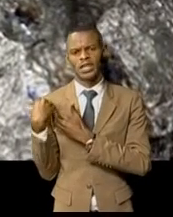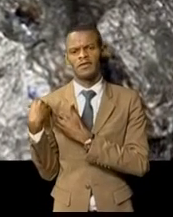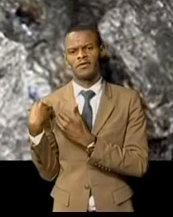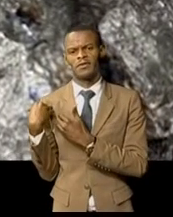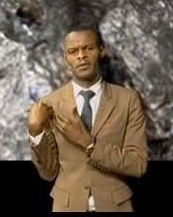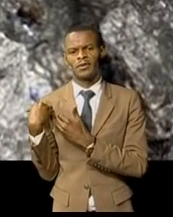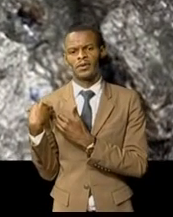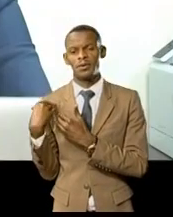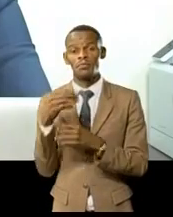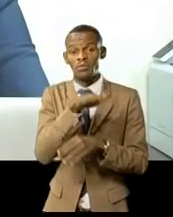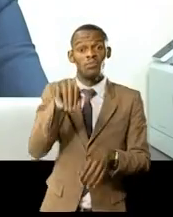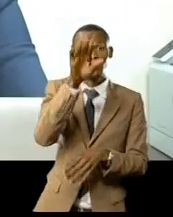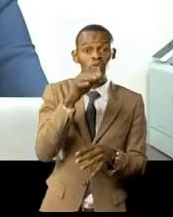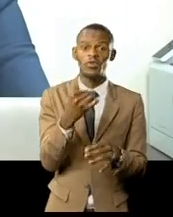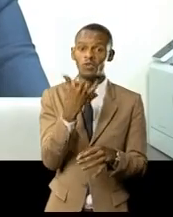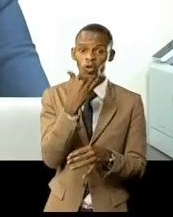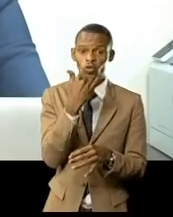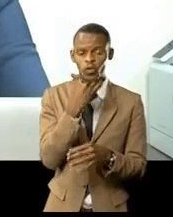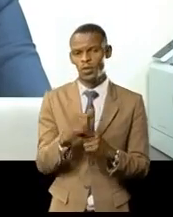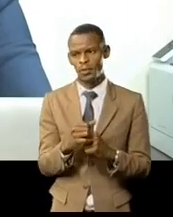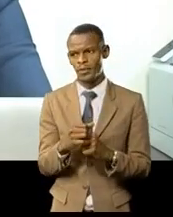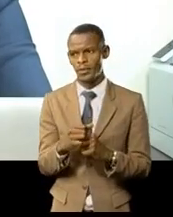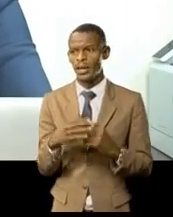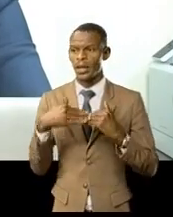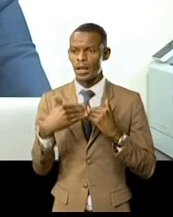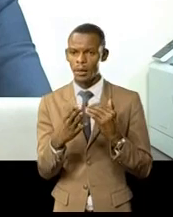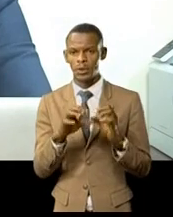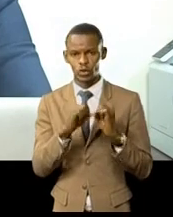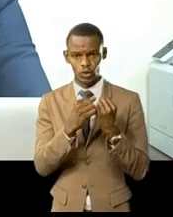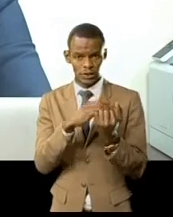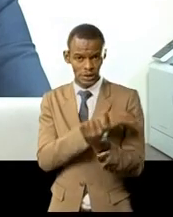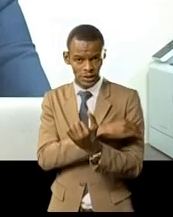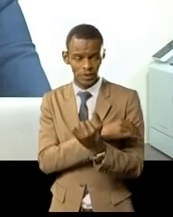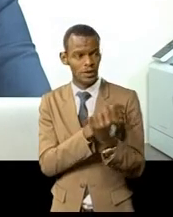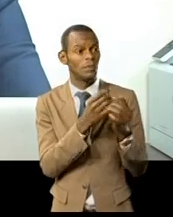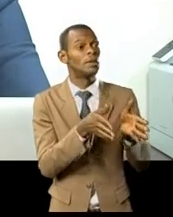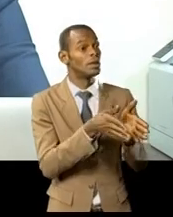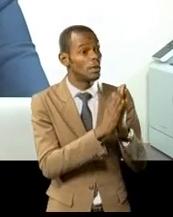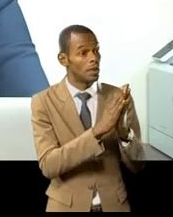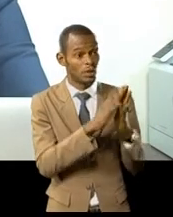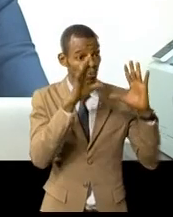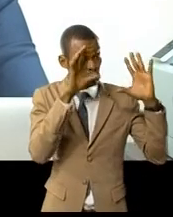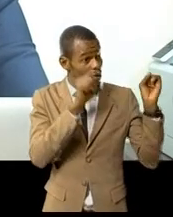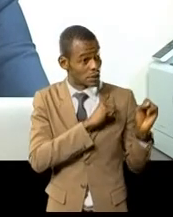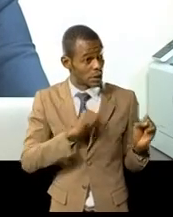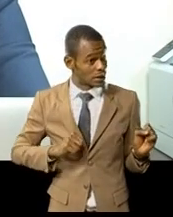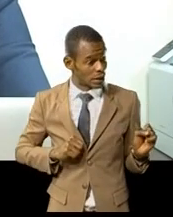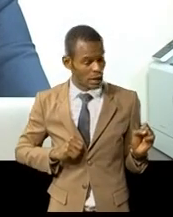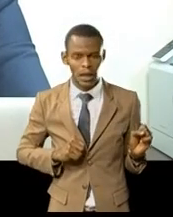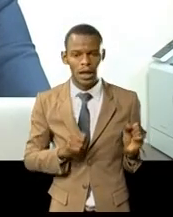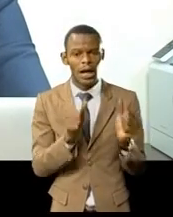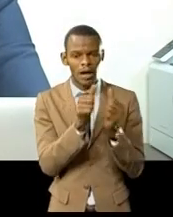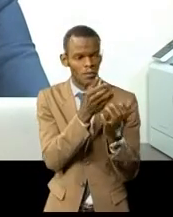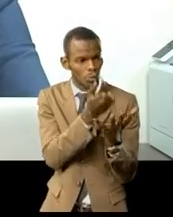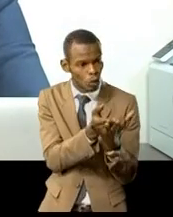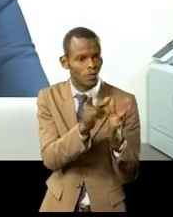Lukwebo, président du Sénat, qui, au vu des documents constitutifs des entreprises citées et dont les